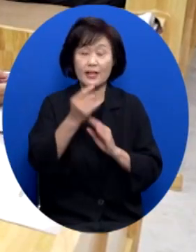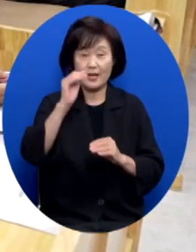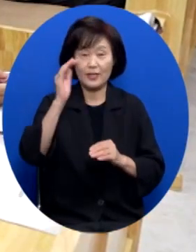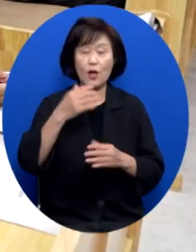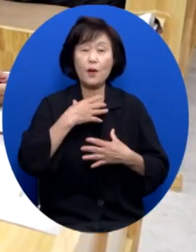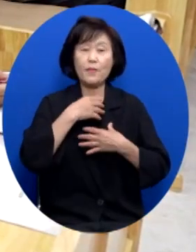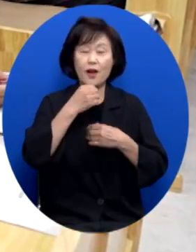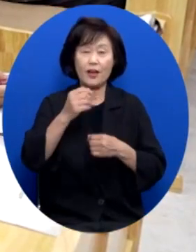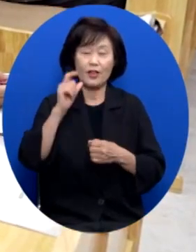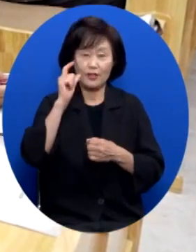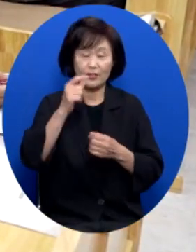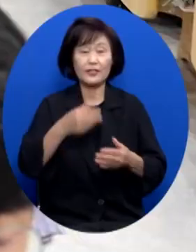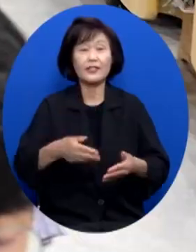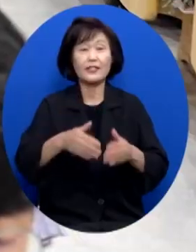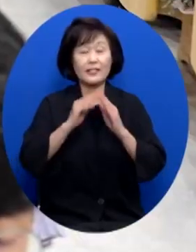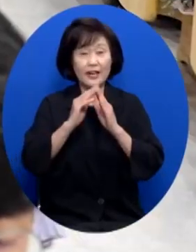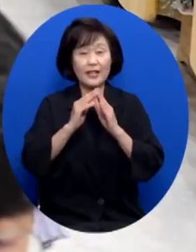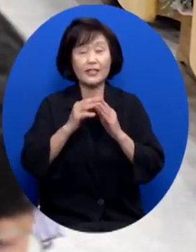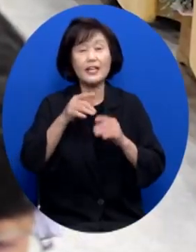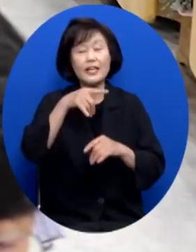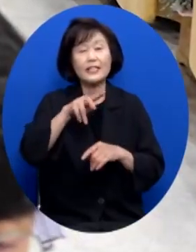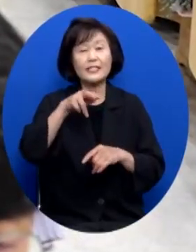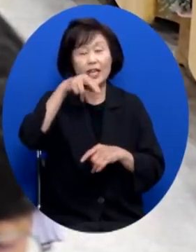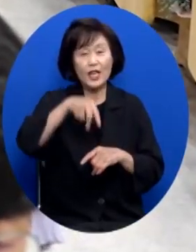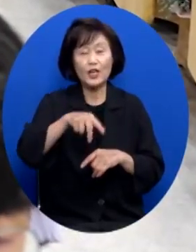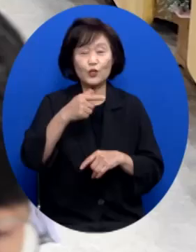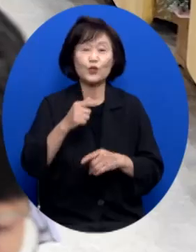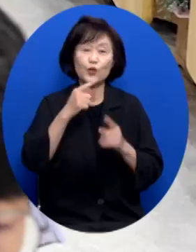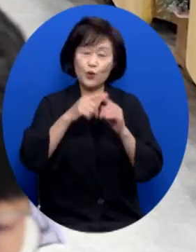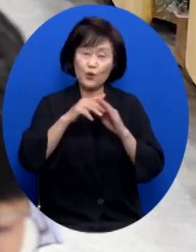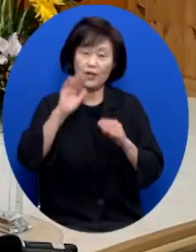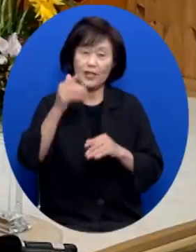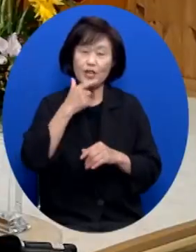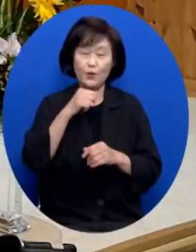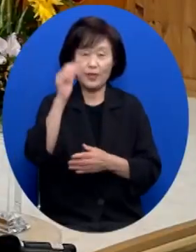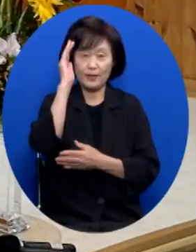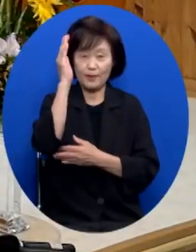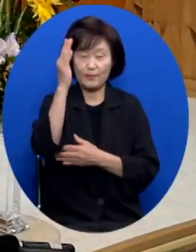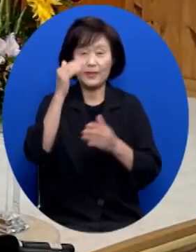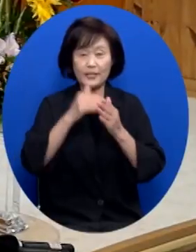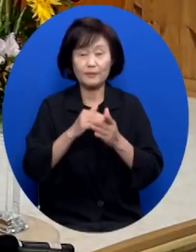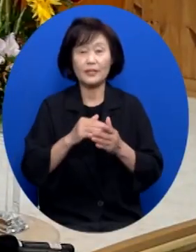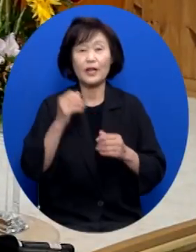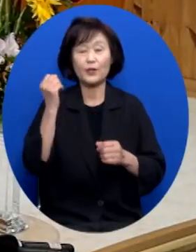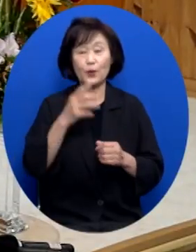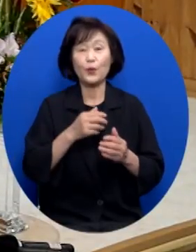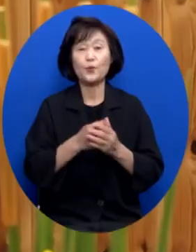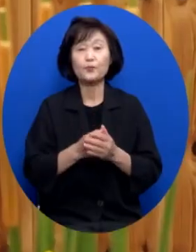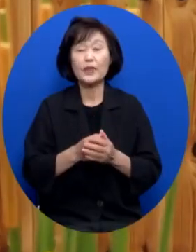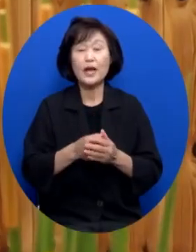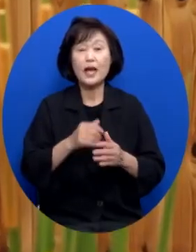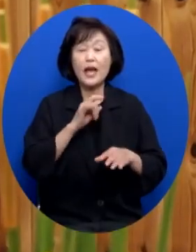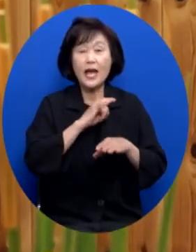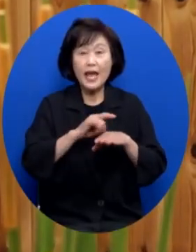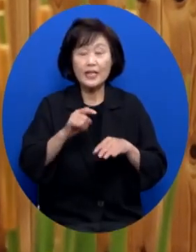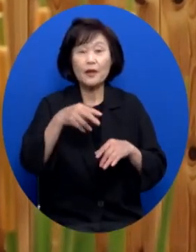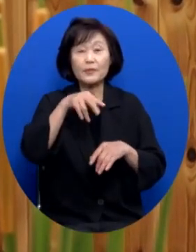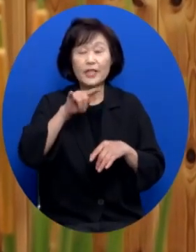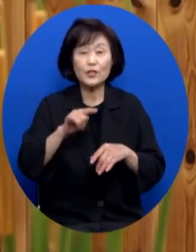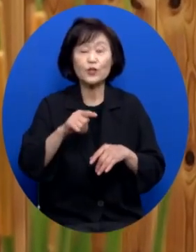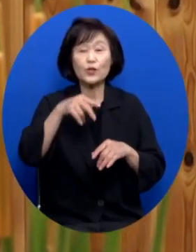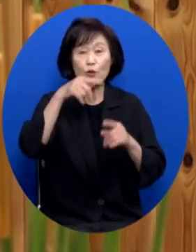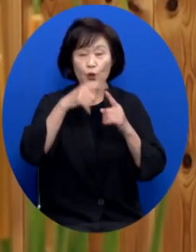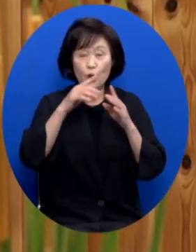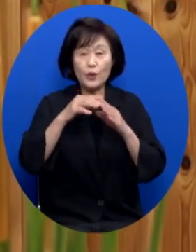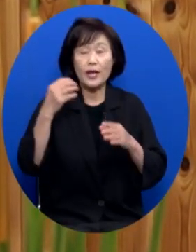평안하여 든든히 서가는 세순교회가 되길 바란다고 축복했습니다. 이어진 예식을 통해 해남세순교회 담임으로